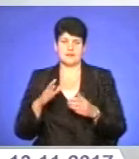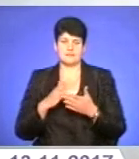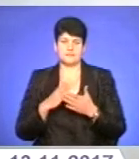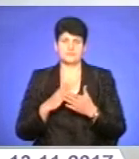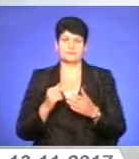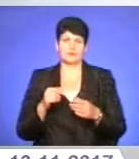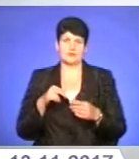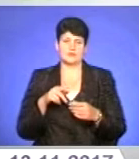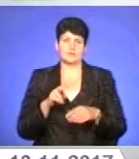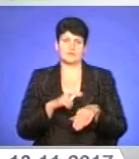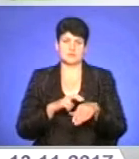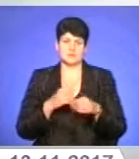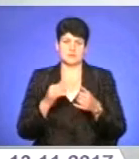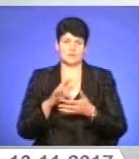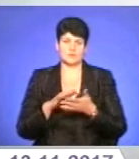алерголога, ще